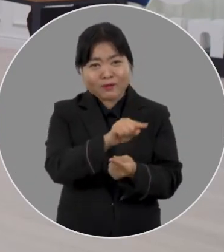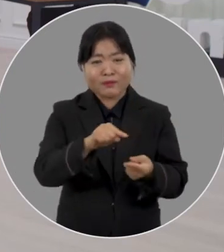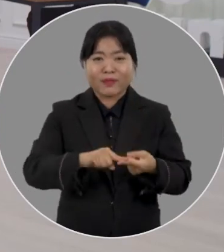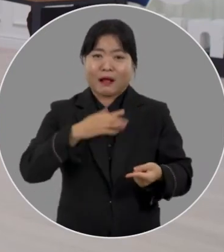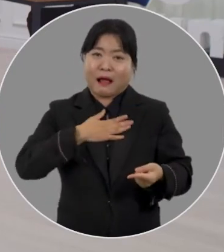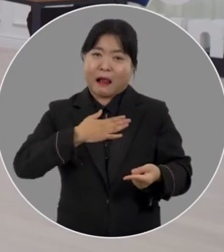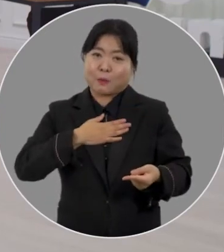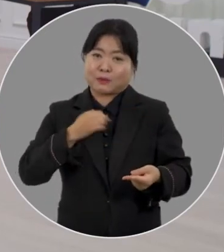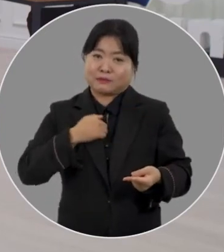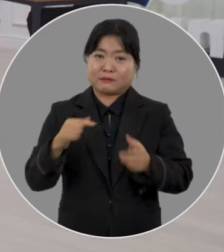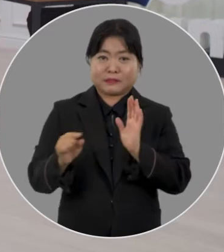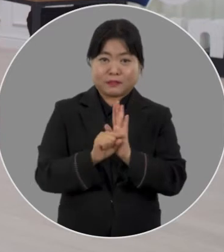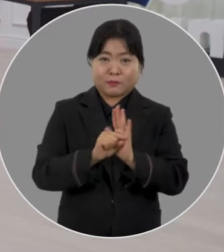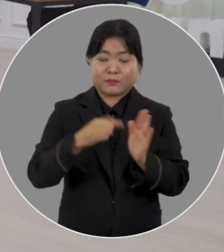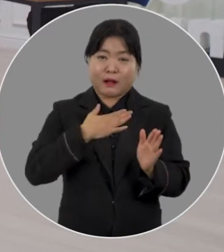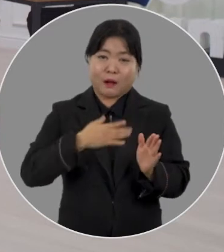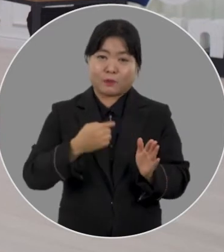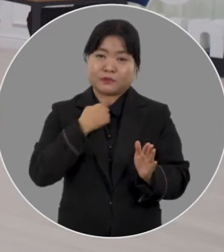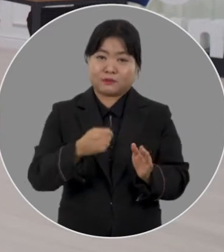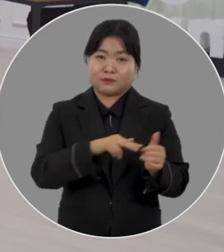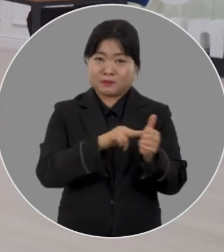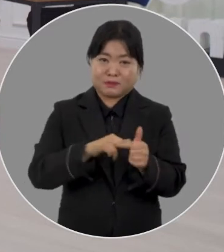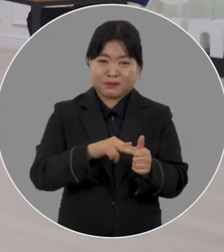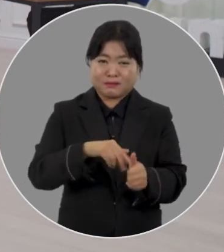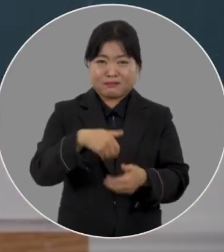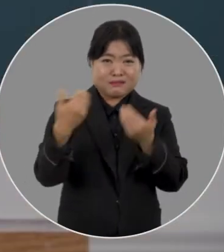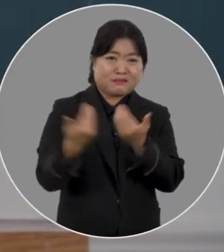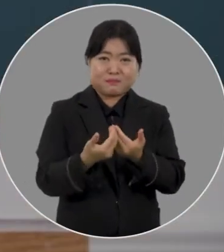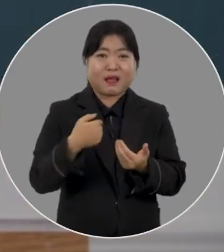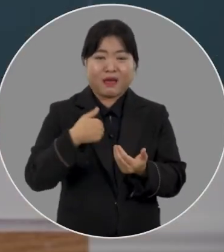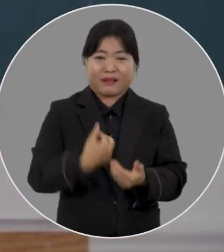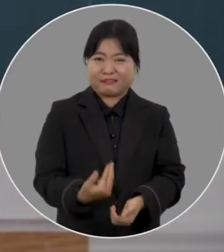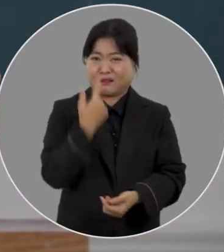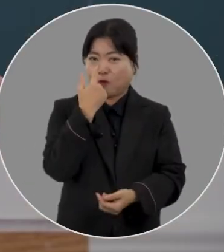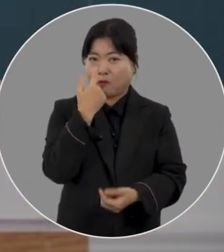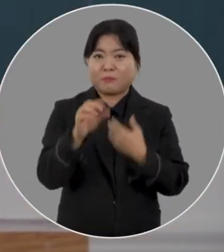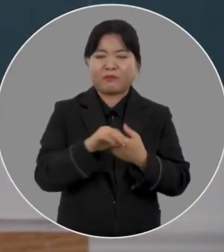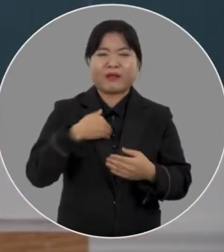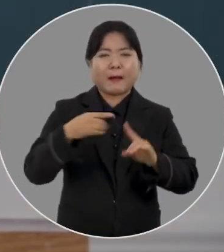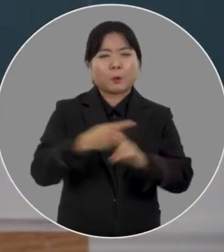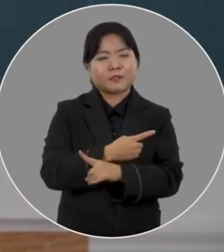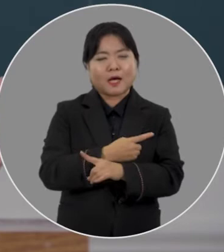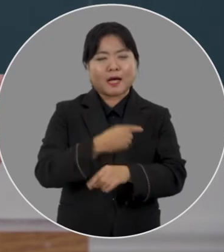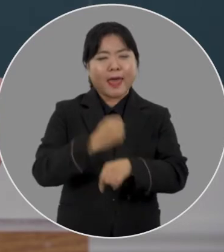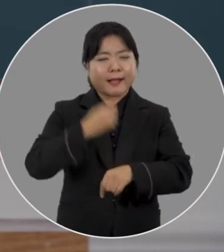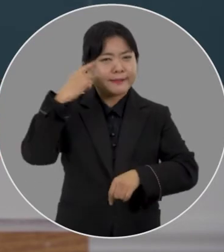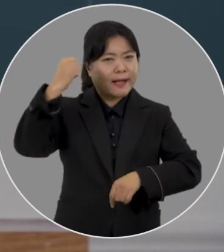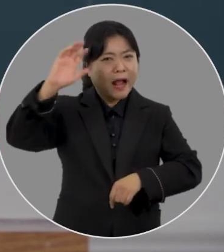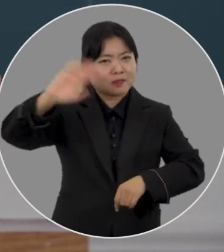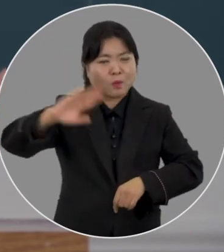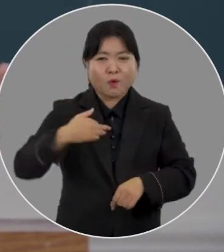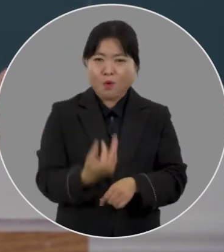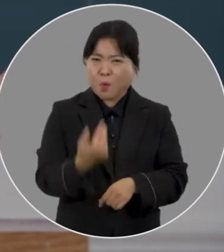알고 있던 신념 혹은 내가 알고 있던 정보와 배치가 되면 정정해야지 하는 게 아니고 그게 너무 하기